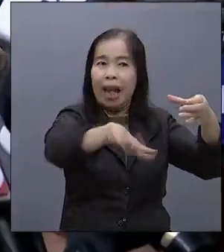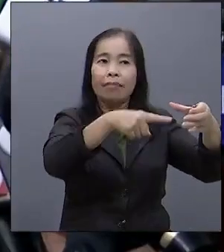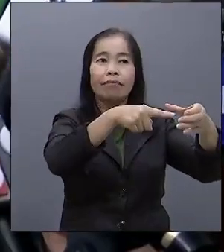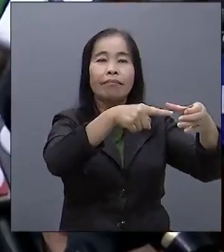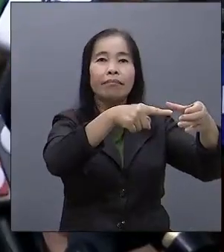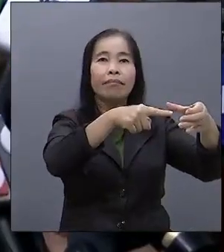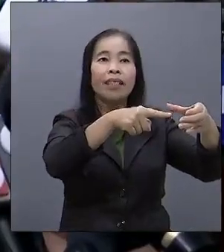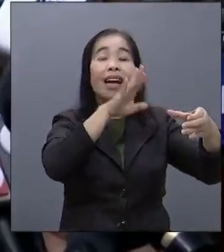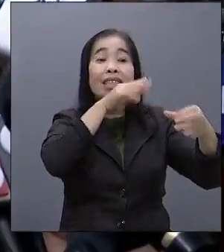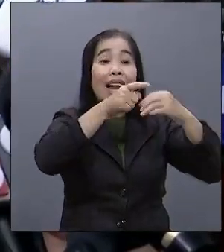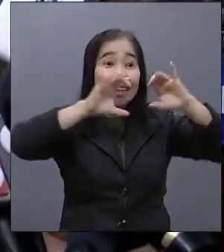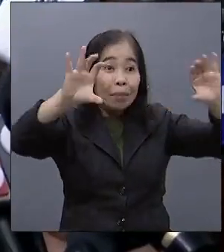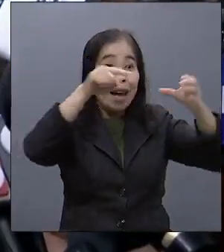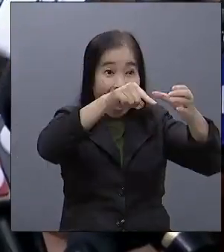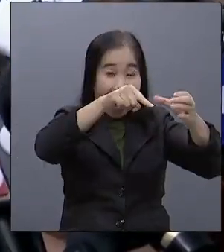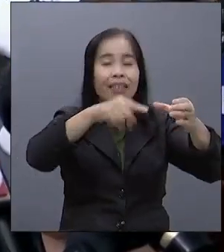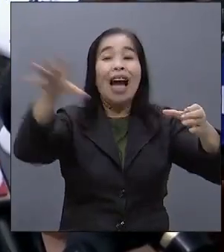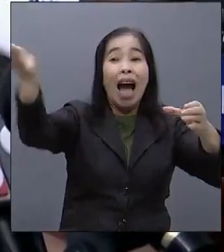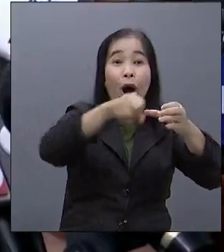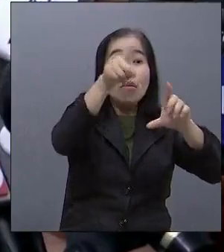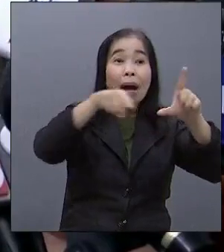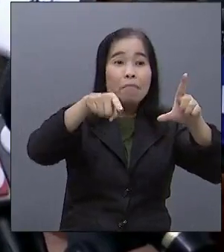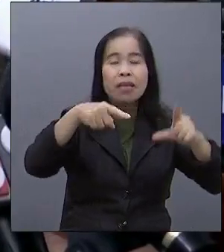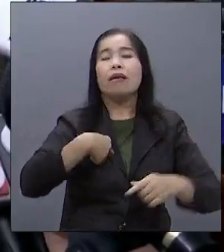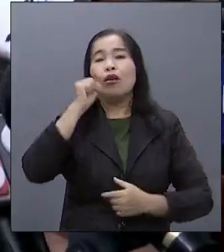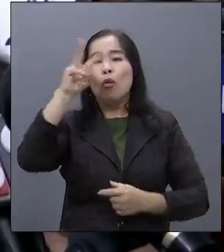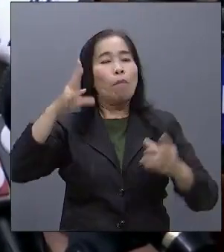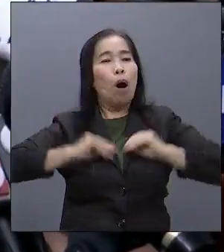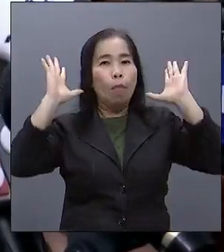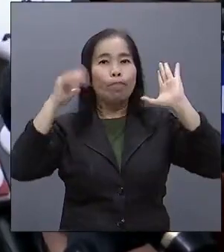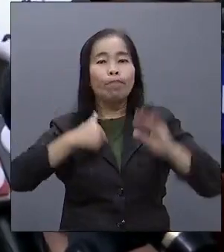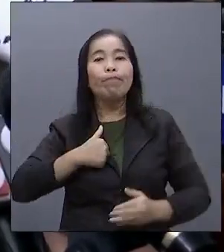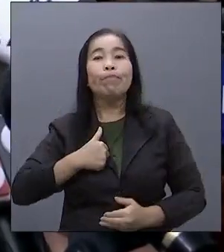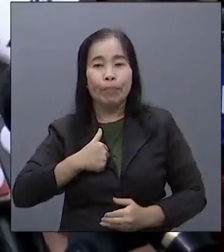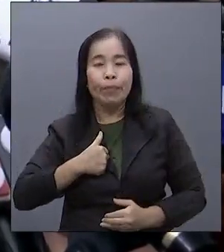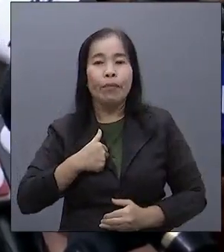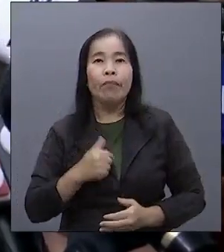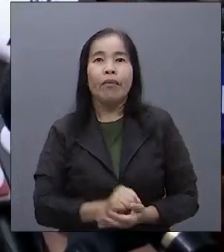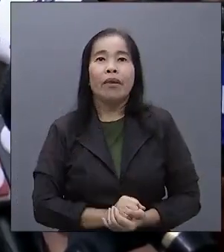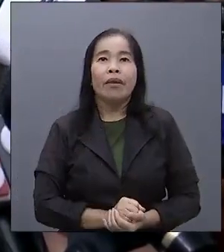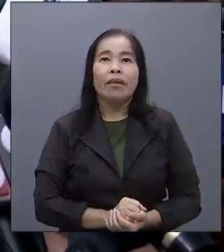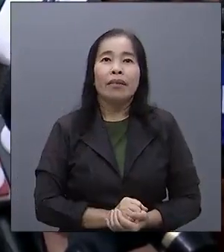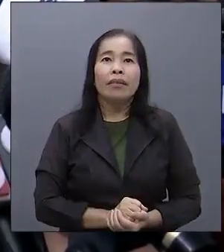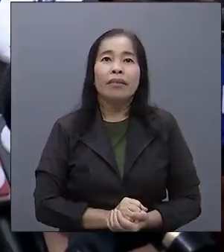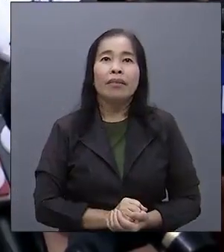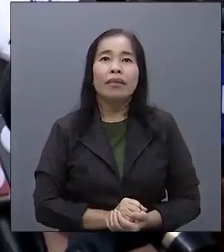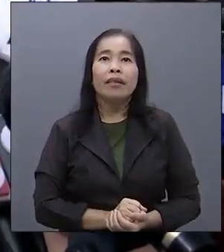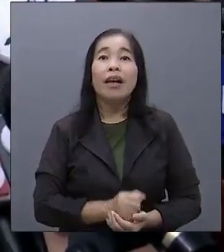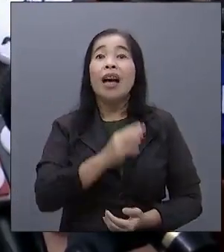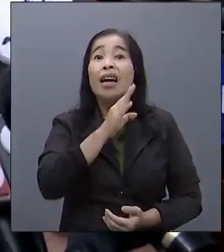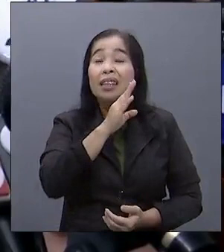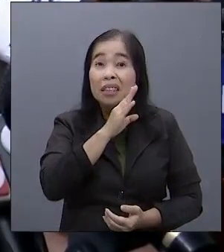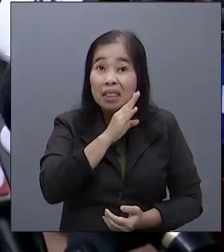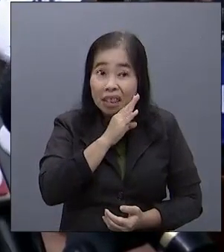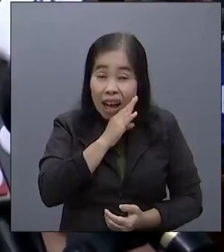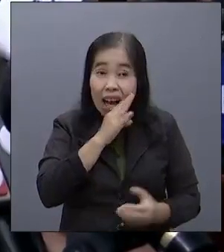แปลว่าจะให้เพื่อไทยนำก็ทางสวส่วนใหญ่ก็จะไม่โหวตให้หรอหรือจะใช้วิธีการงดออกเสียงหรือว่าโหวตไม่เห็นชอบ ถ้าหากยังรวมกั